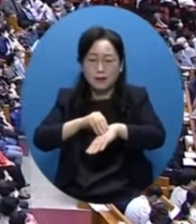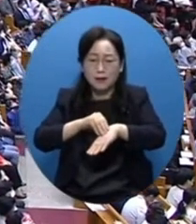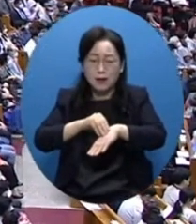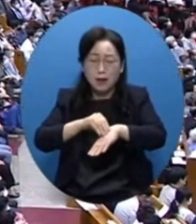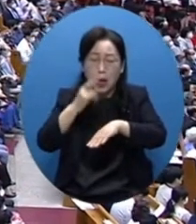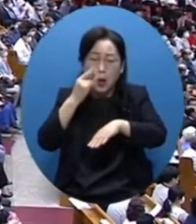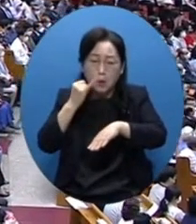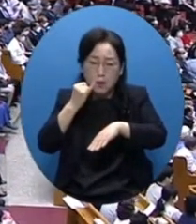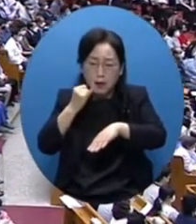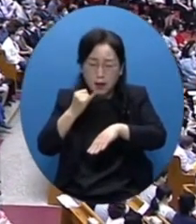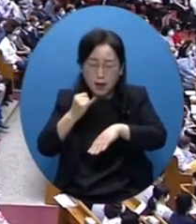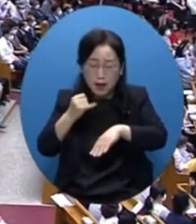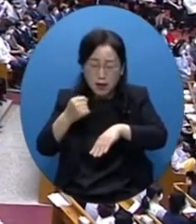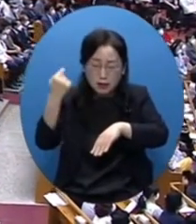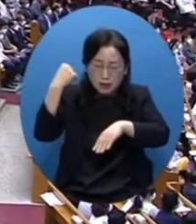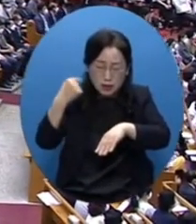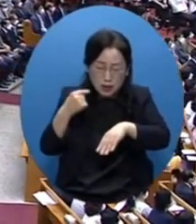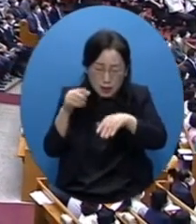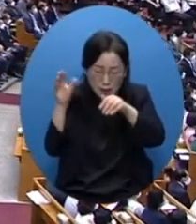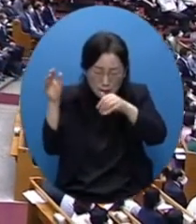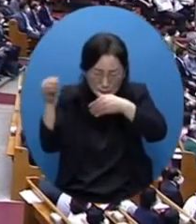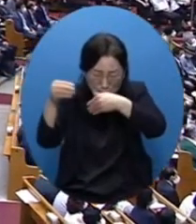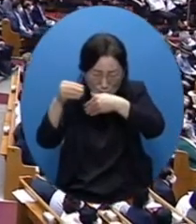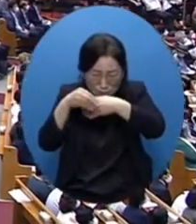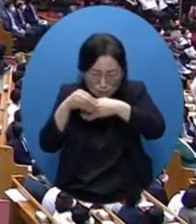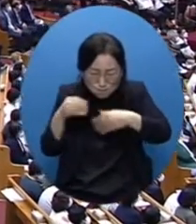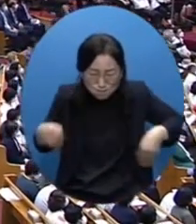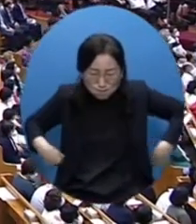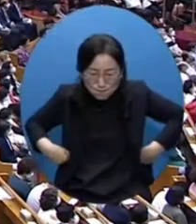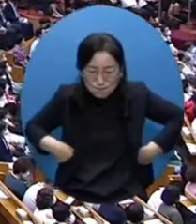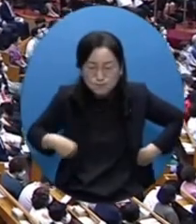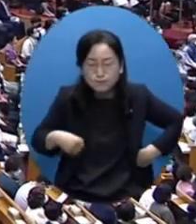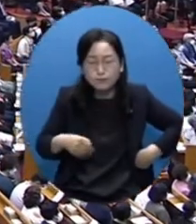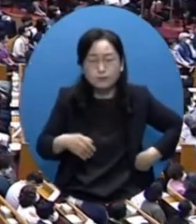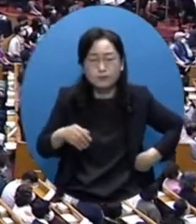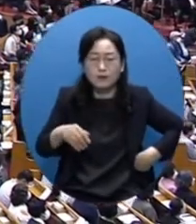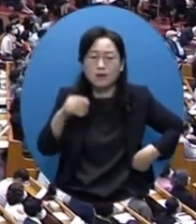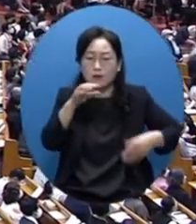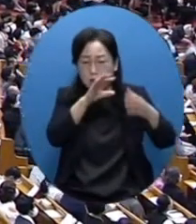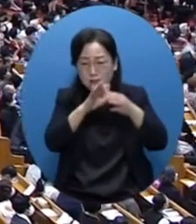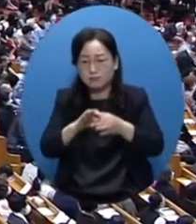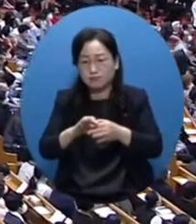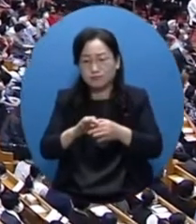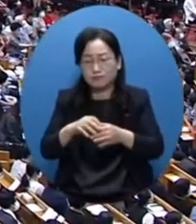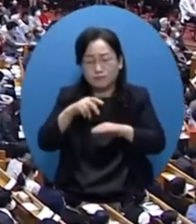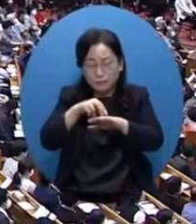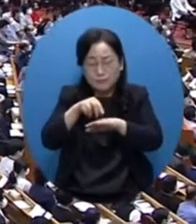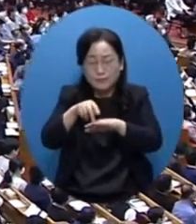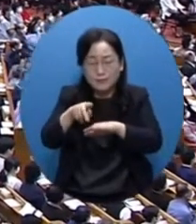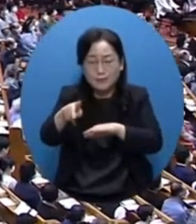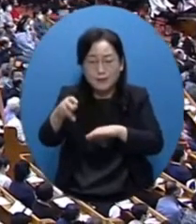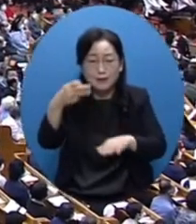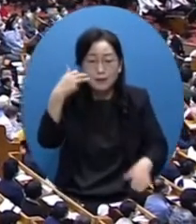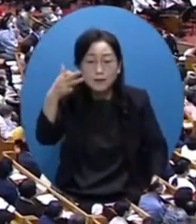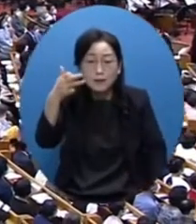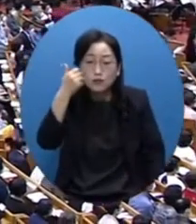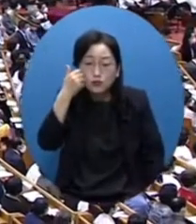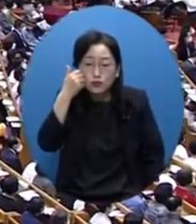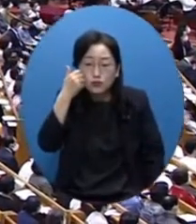달라붙어서 베일 젖어 있었습니다 그 18개월 난 어린 딸이 추산 의 교수이고